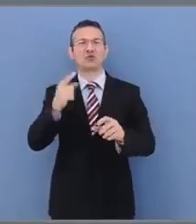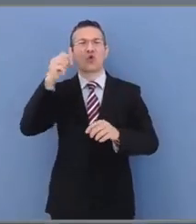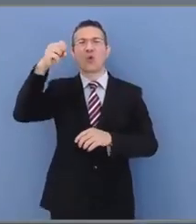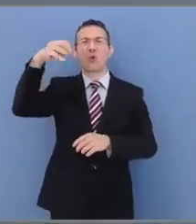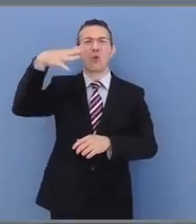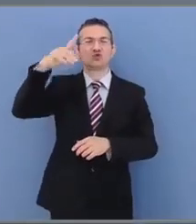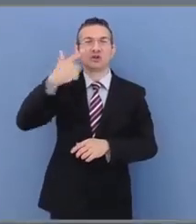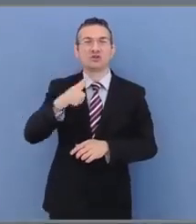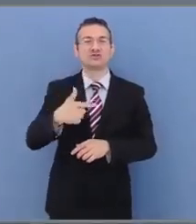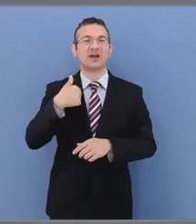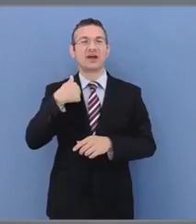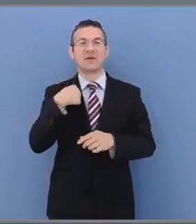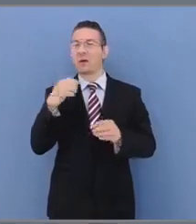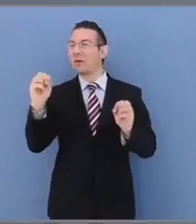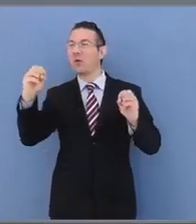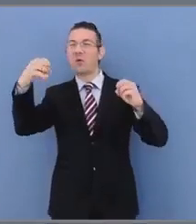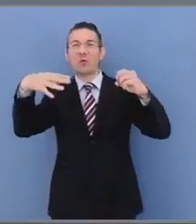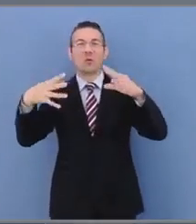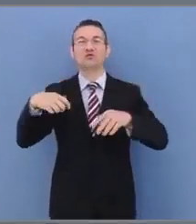delle lucette portatili.